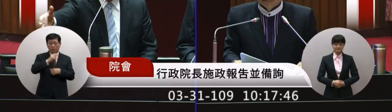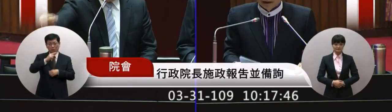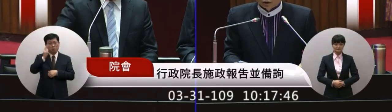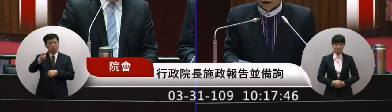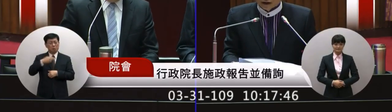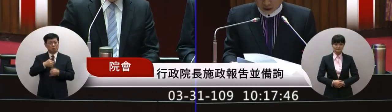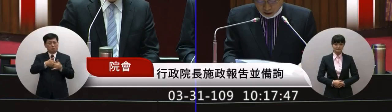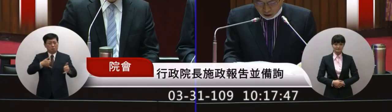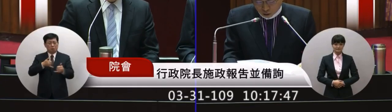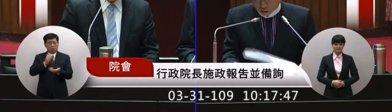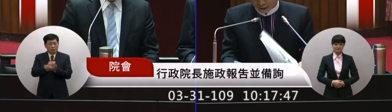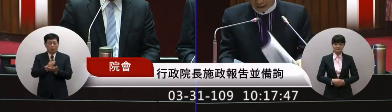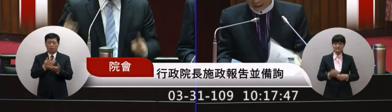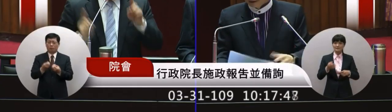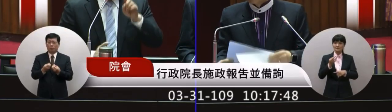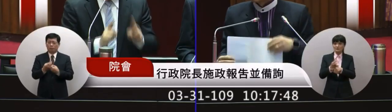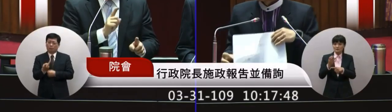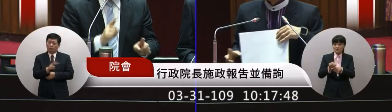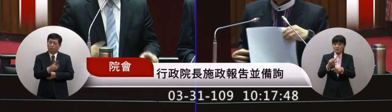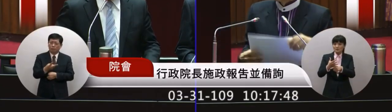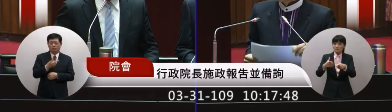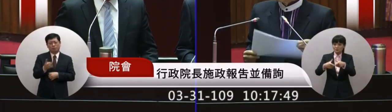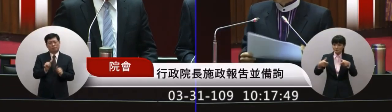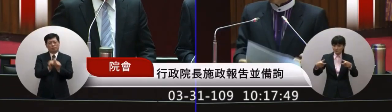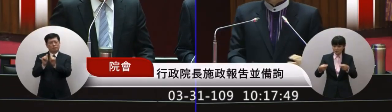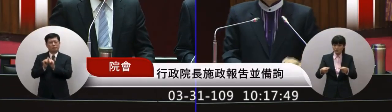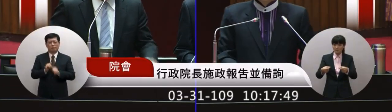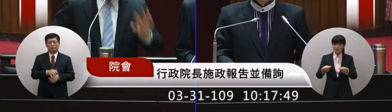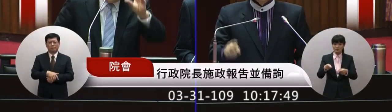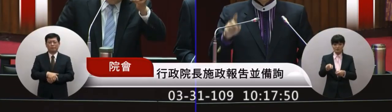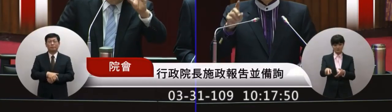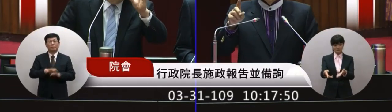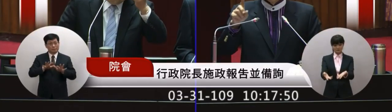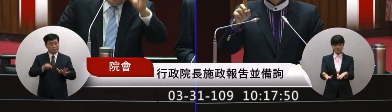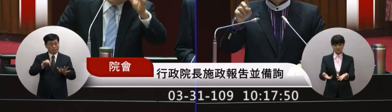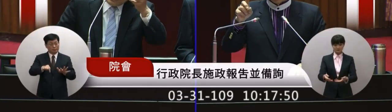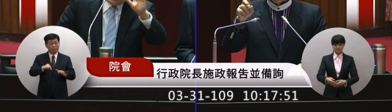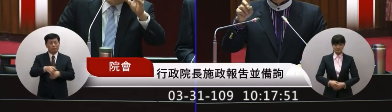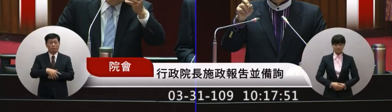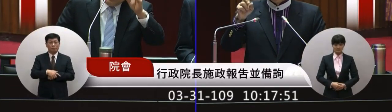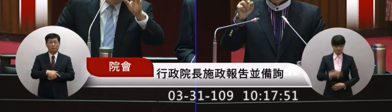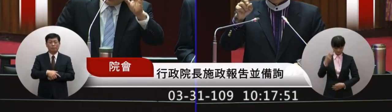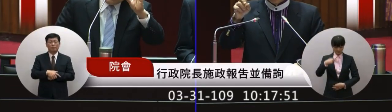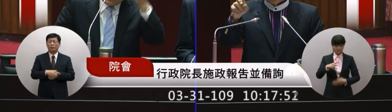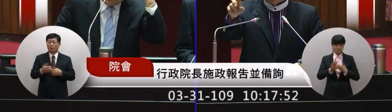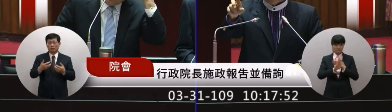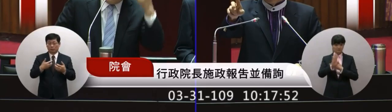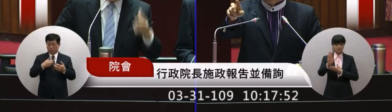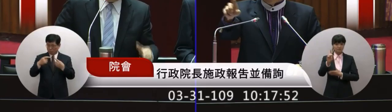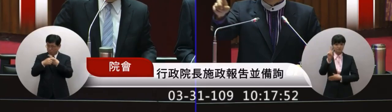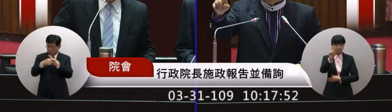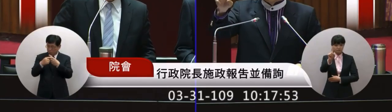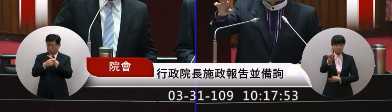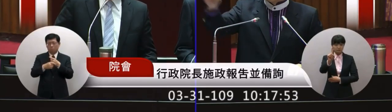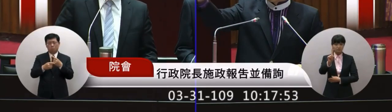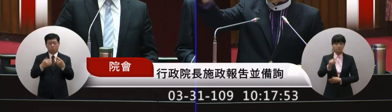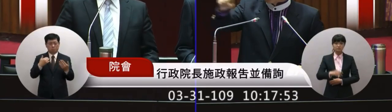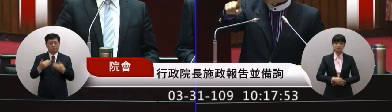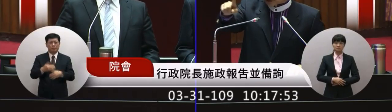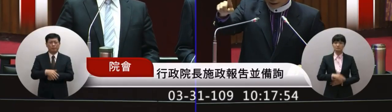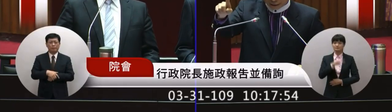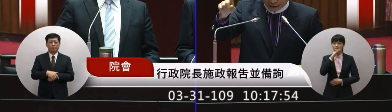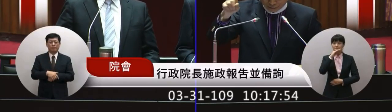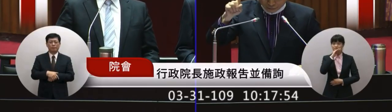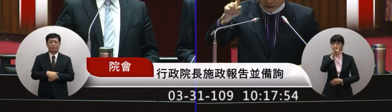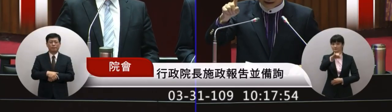人 唔当 出 来。折扣券啦。 我这中间有这个矛盾， 好， 所以这点没安怎研究较好。 因为我时